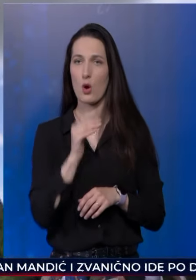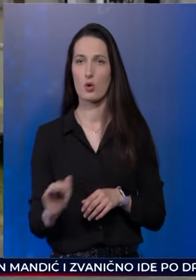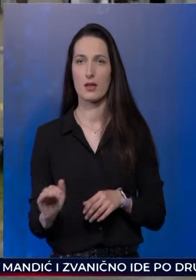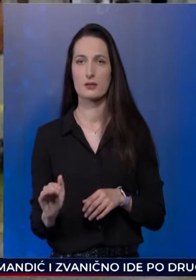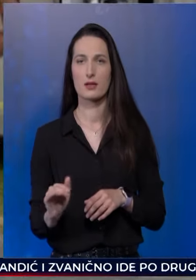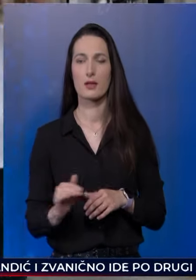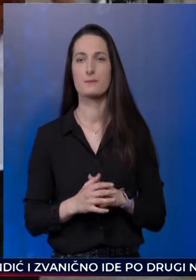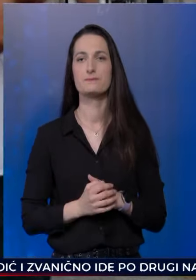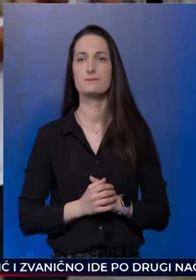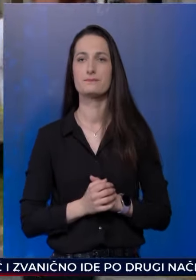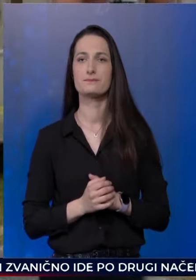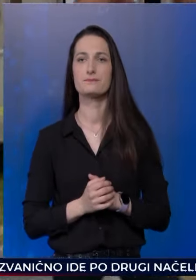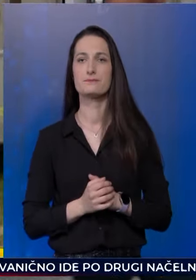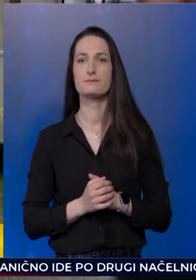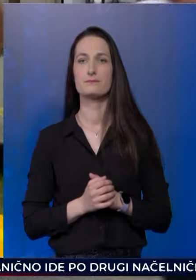maloljetnik.